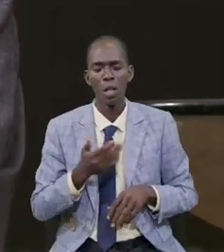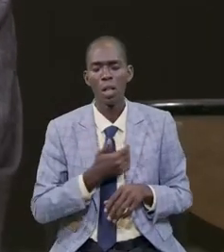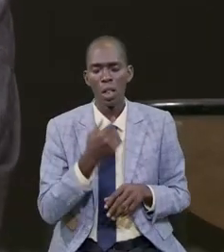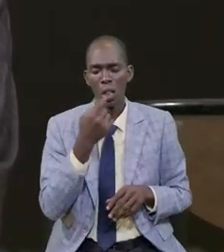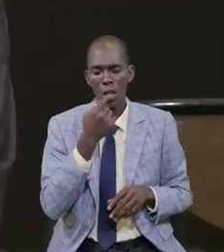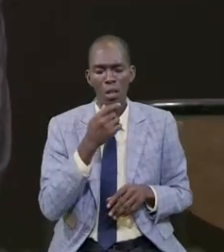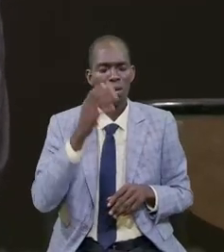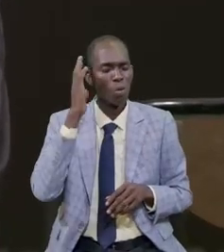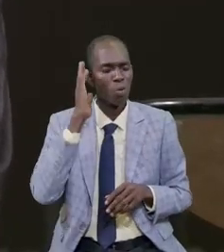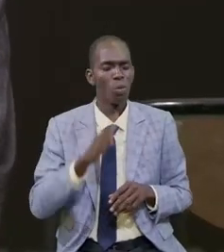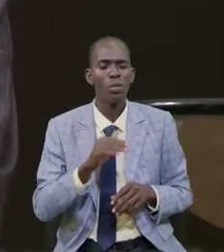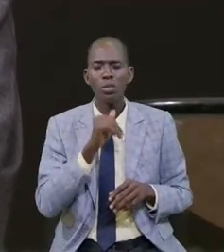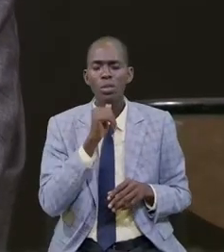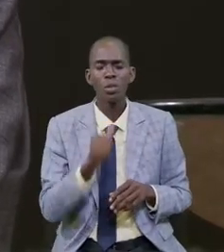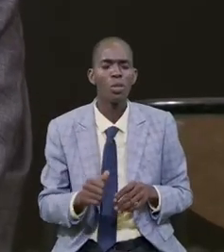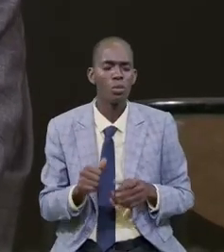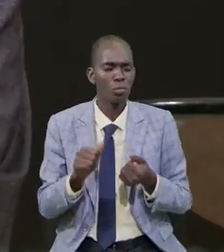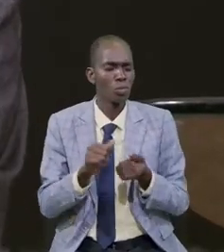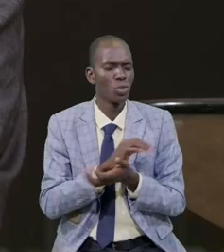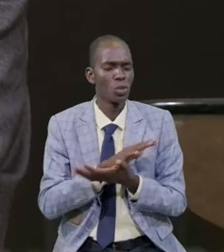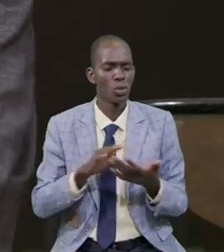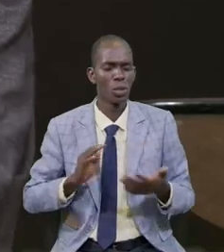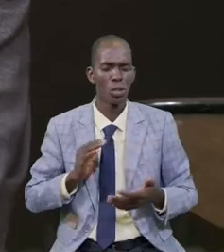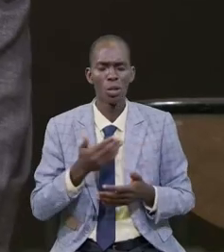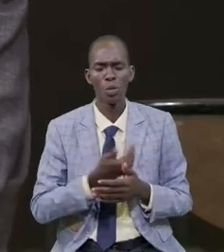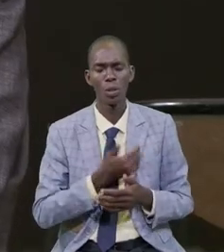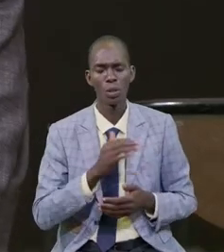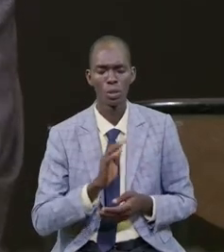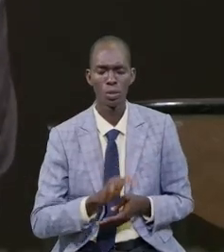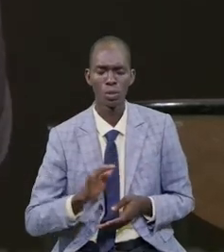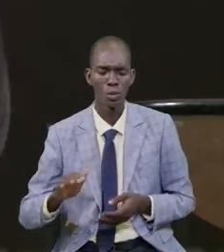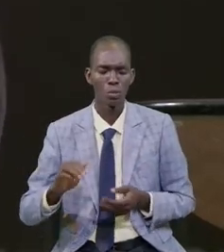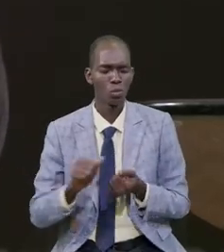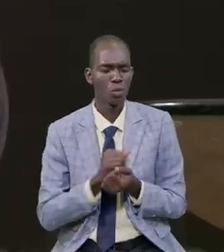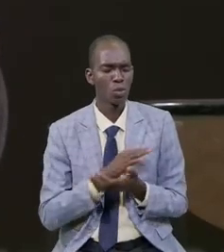notre langue ne détruise pas nos enfants, que cela